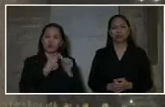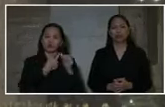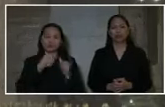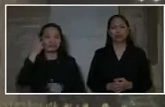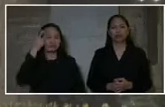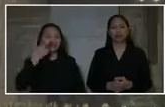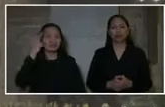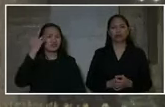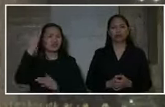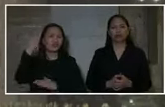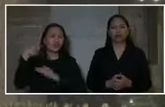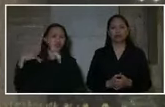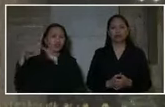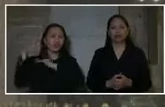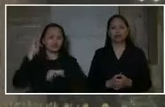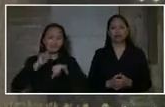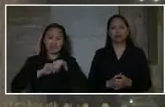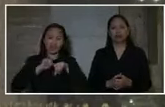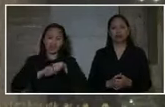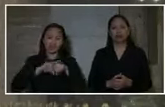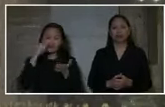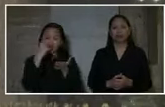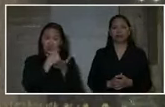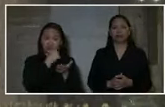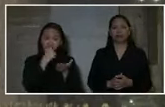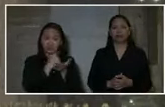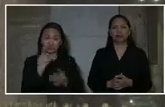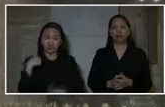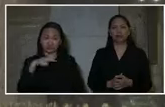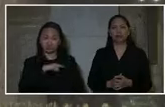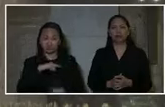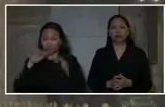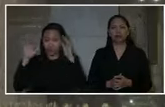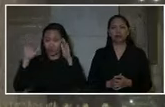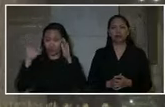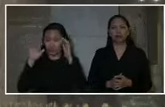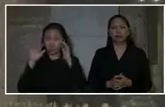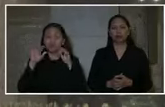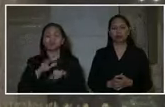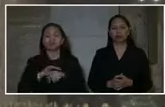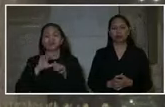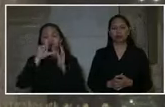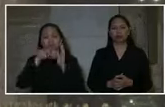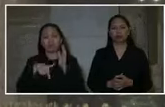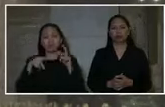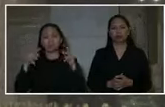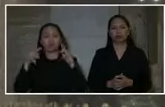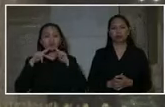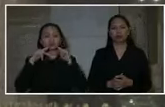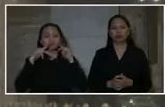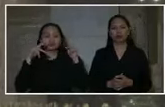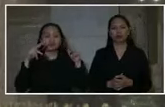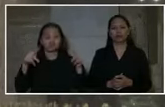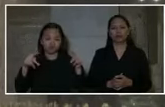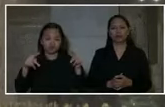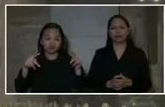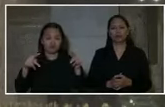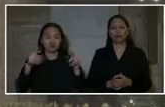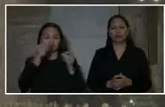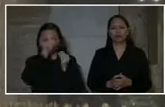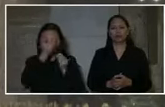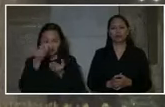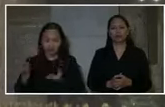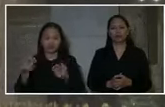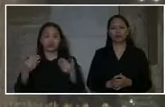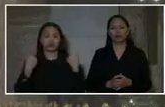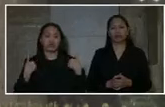Middle Ages, ang Ebanghelyo na ating mapapakinggan, ang pagbabalita ng anghel kay Maria,